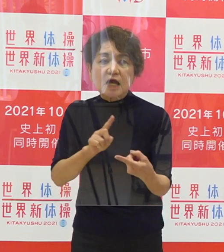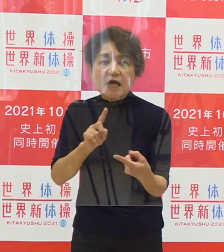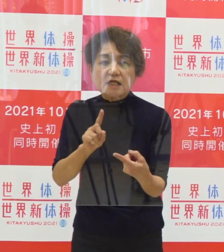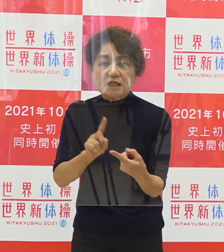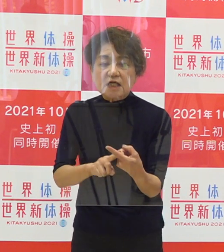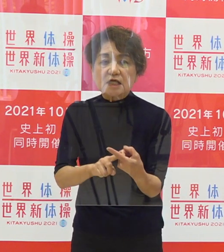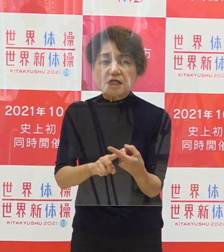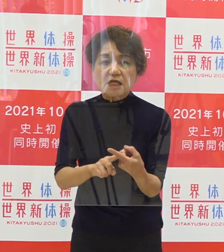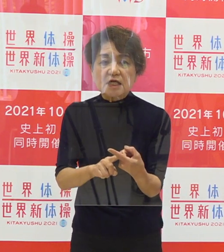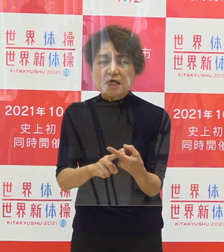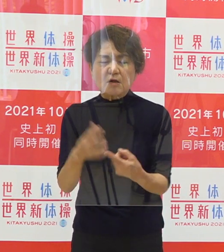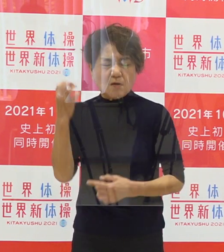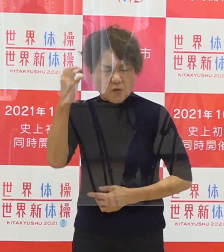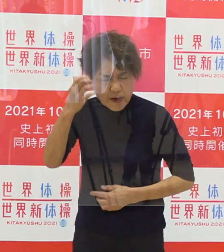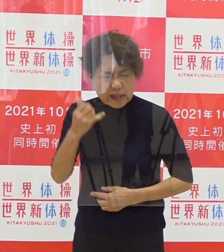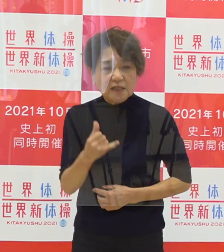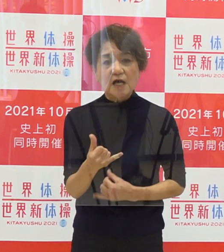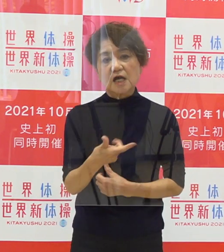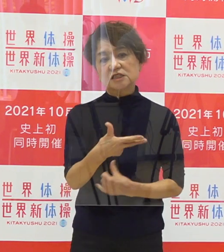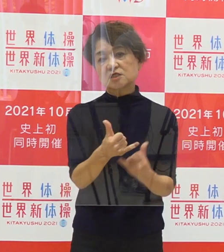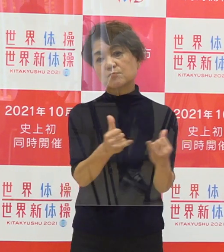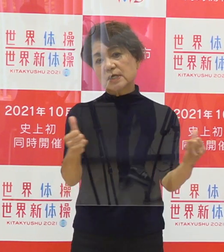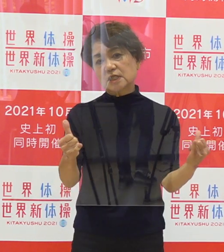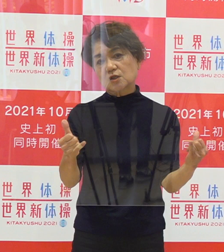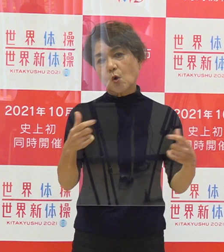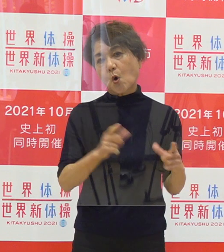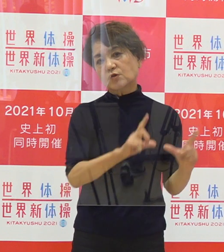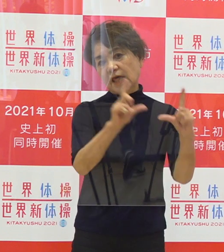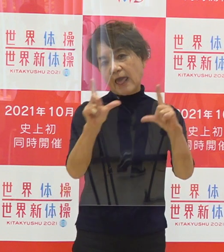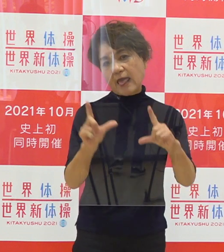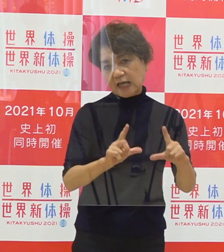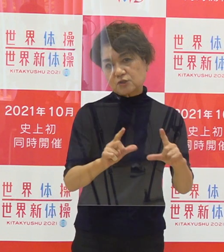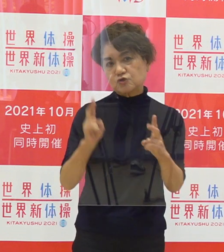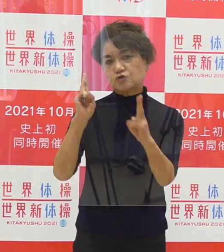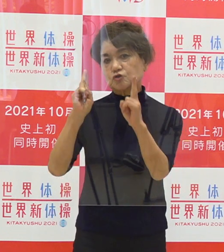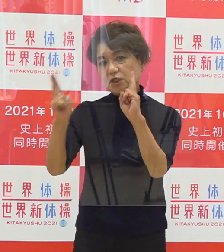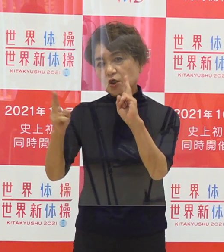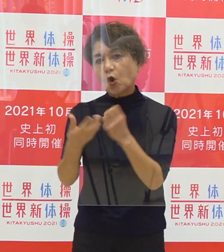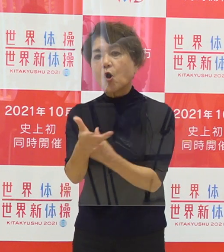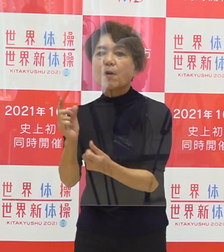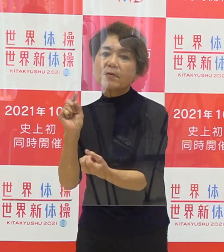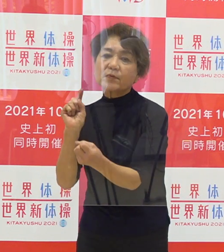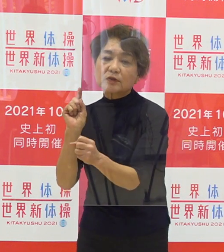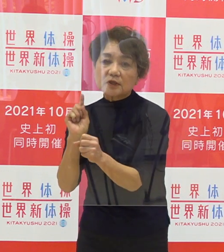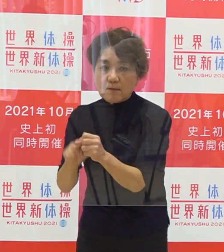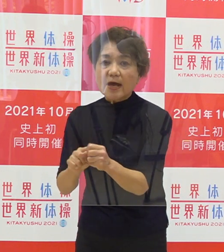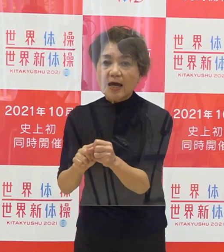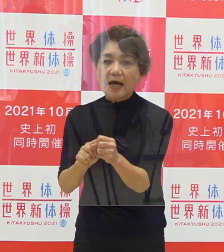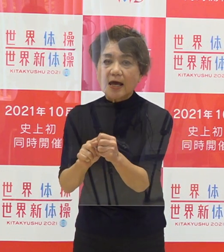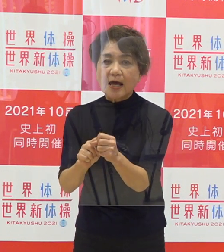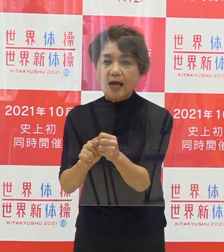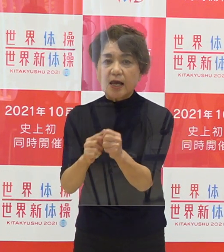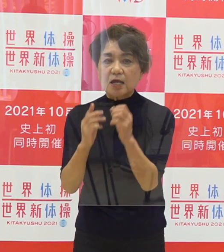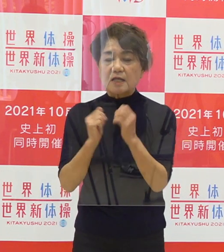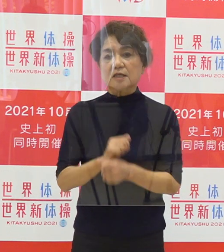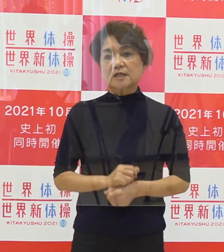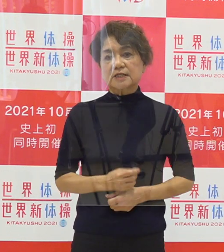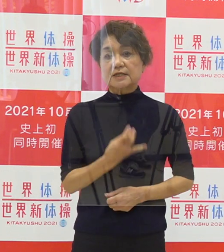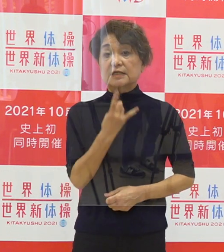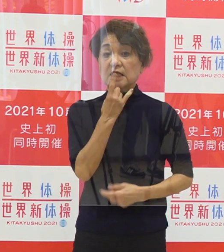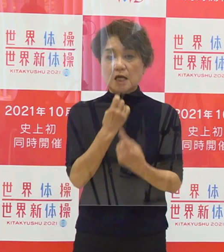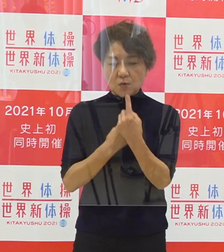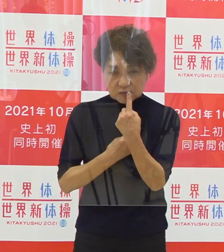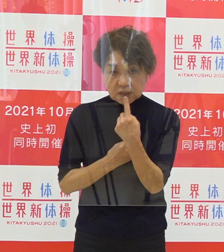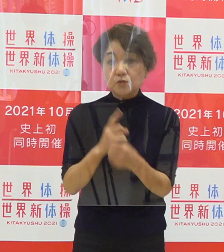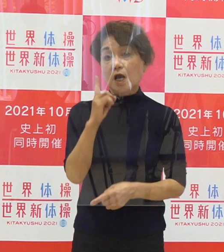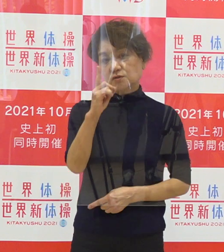けている庶民の生活、中小企業者をですね、守るための方策に大いに期待をしているということが一つあ